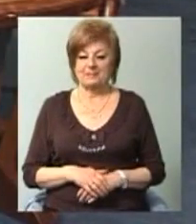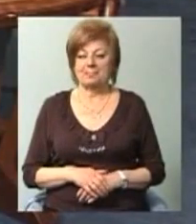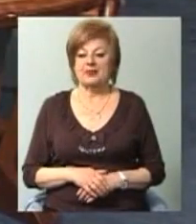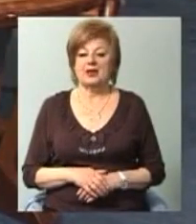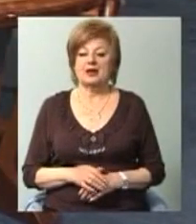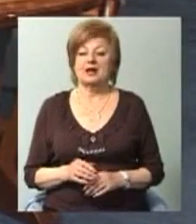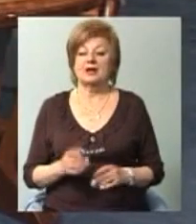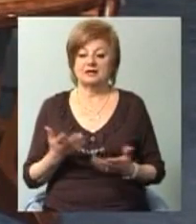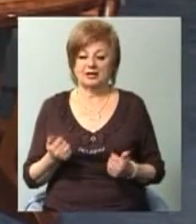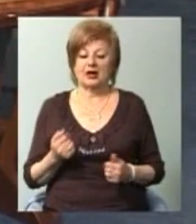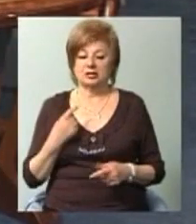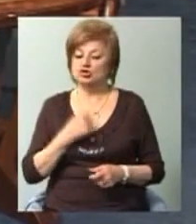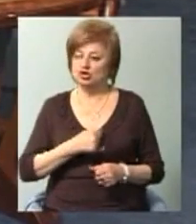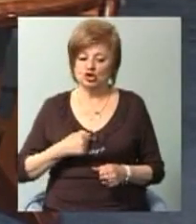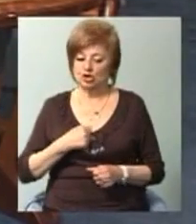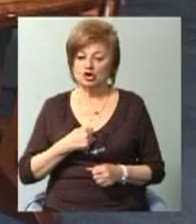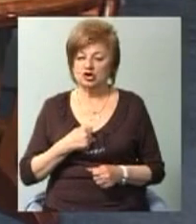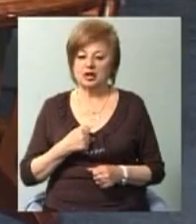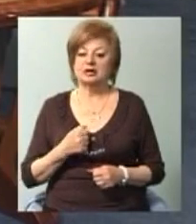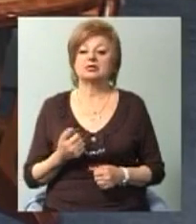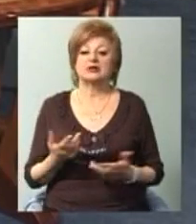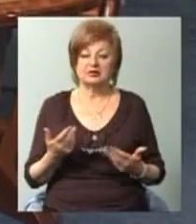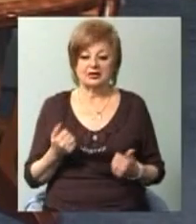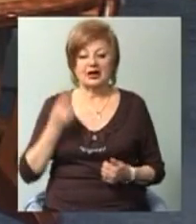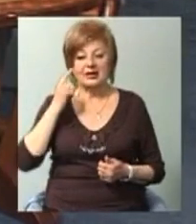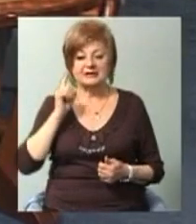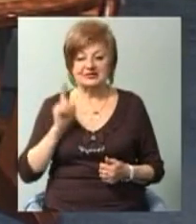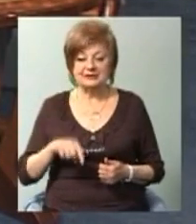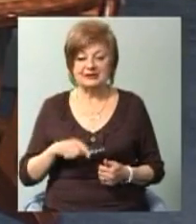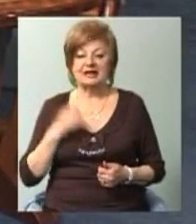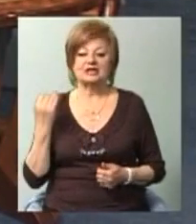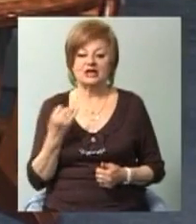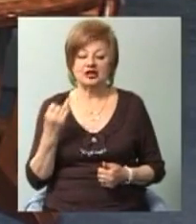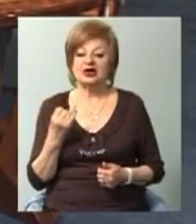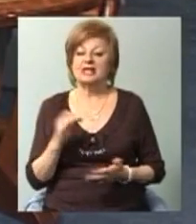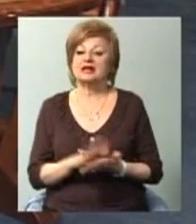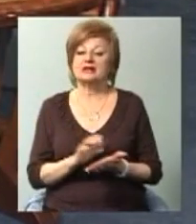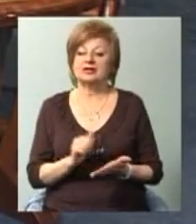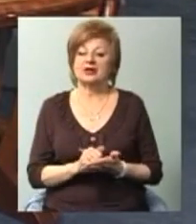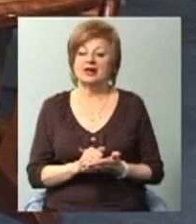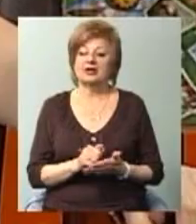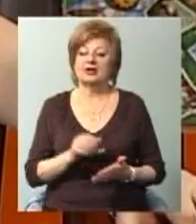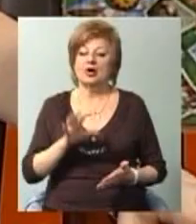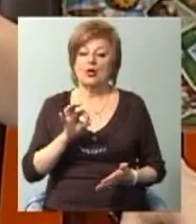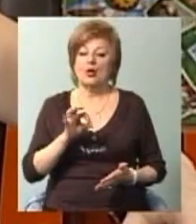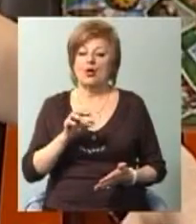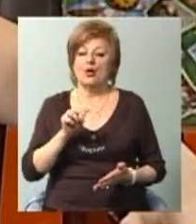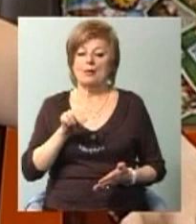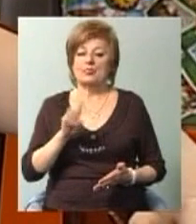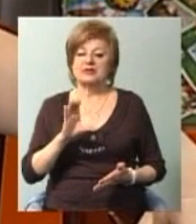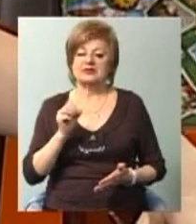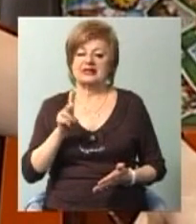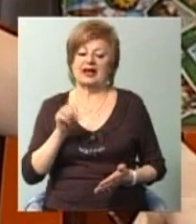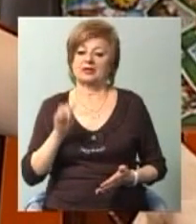Так, хижаки такі собі. Так. Знаю, що ще така цікава порода, називається вона оцикет. Що